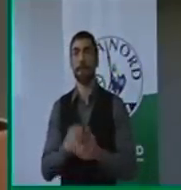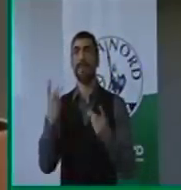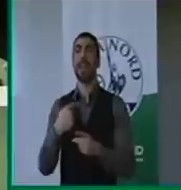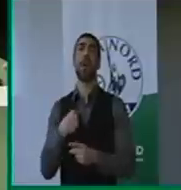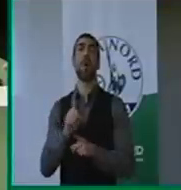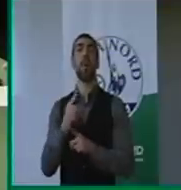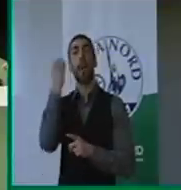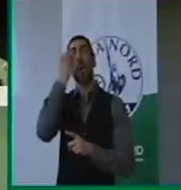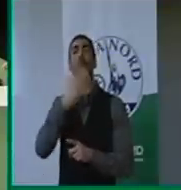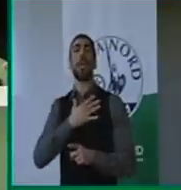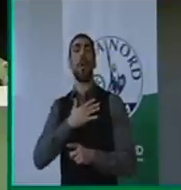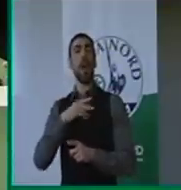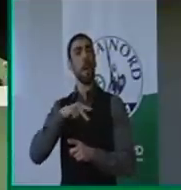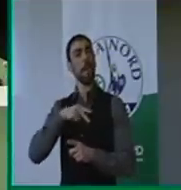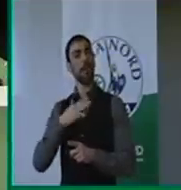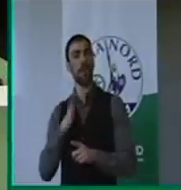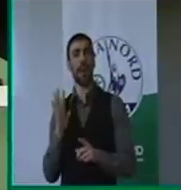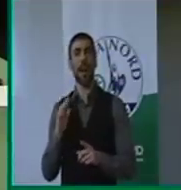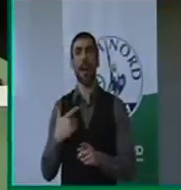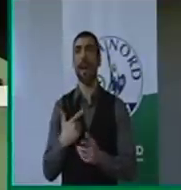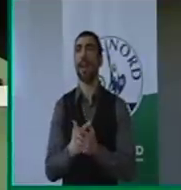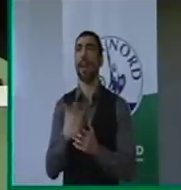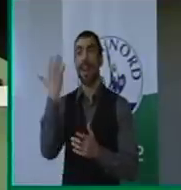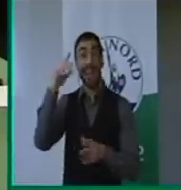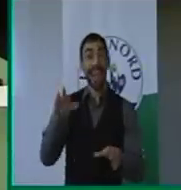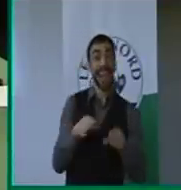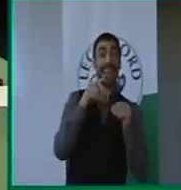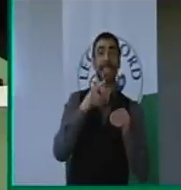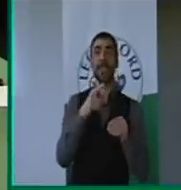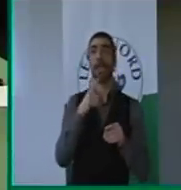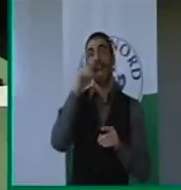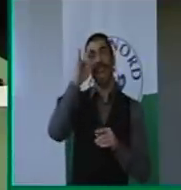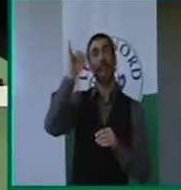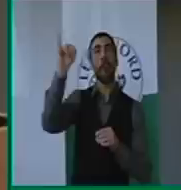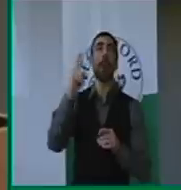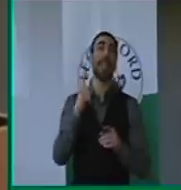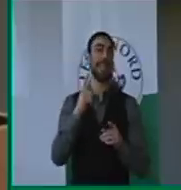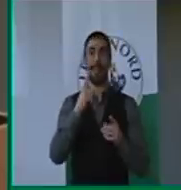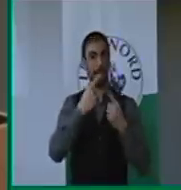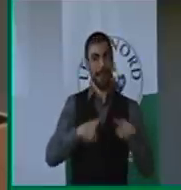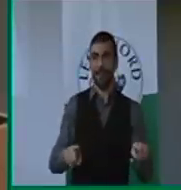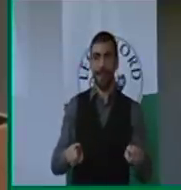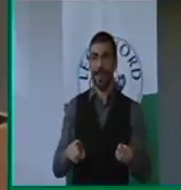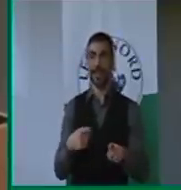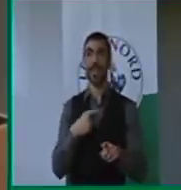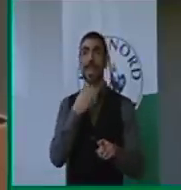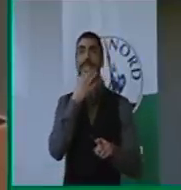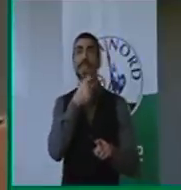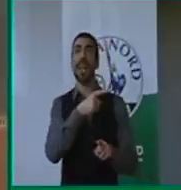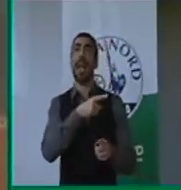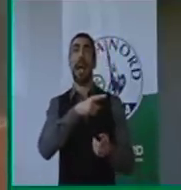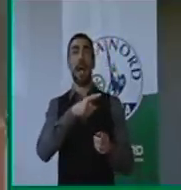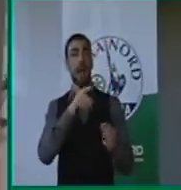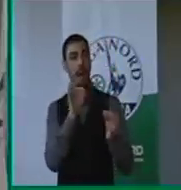opinione personale le ipotesi paventate all'inizio erano diverse Cioè i consensi hanno